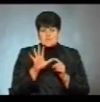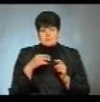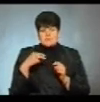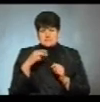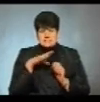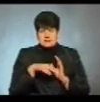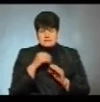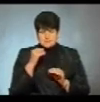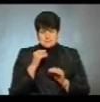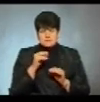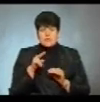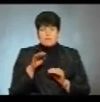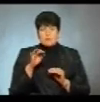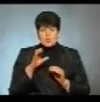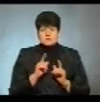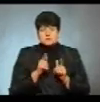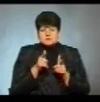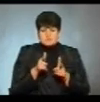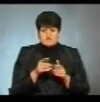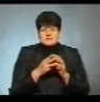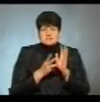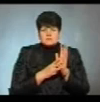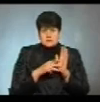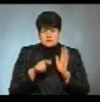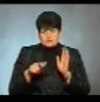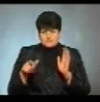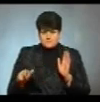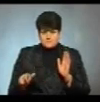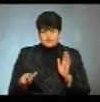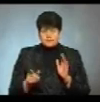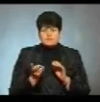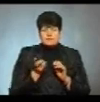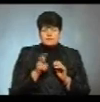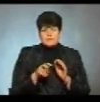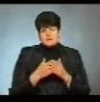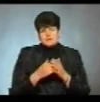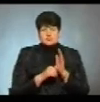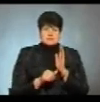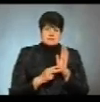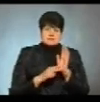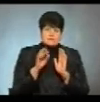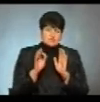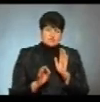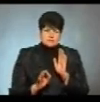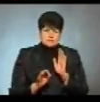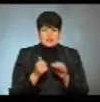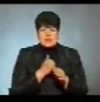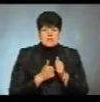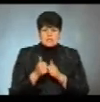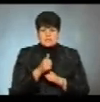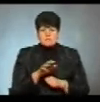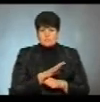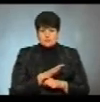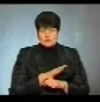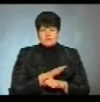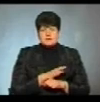вибори. На пост президента балотуються 18 кандидатів. Явка виборців – майже 67%. Лідерами голосування